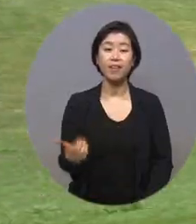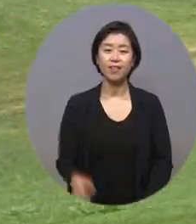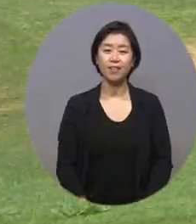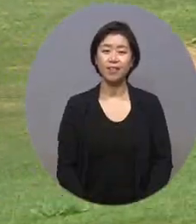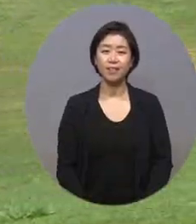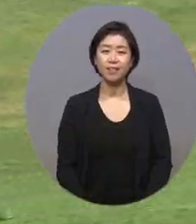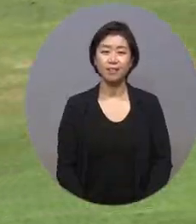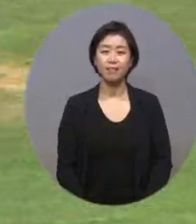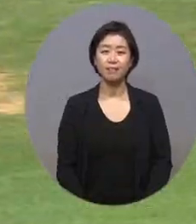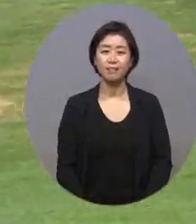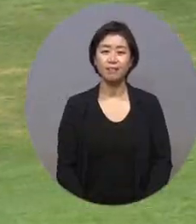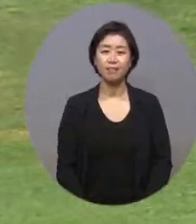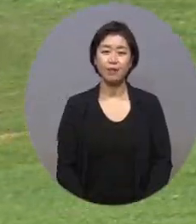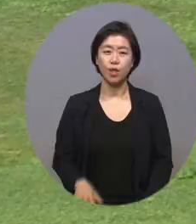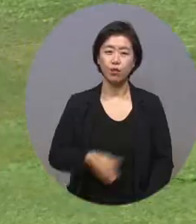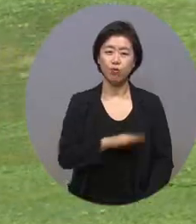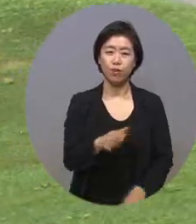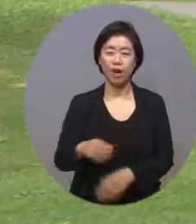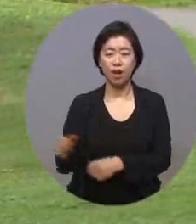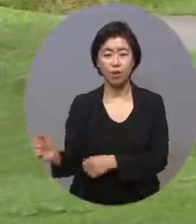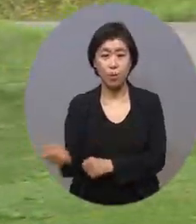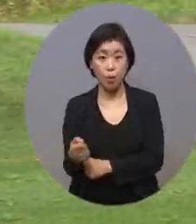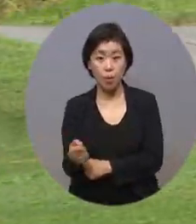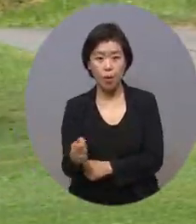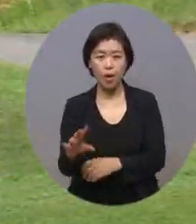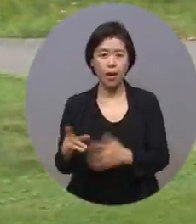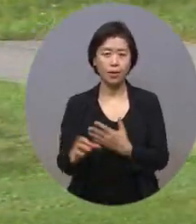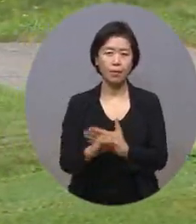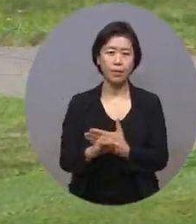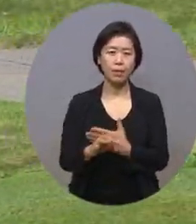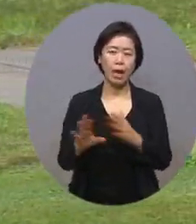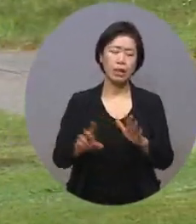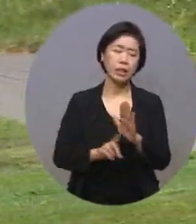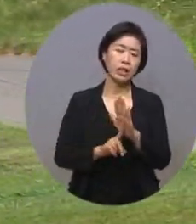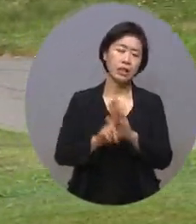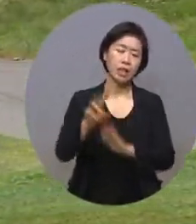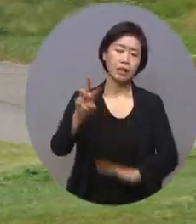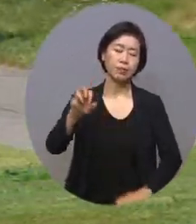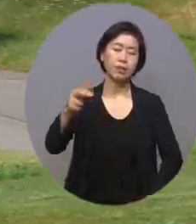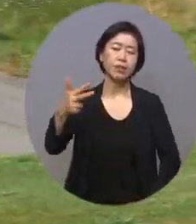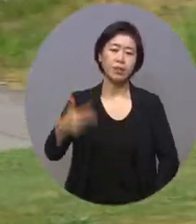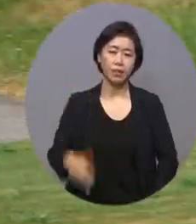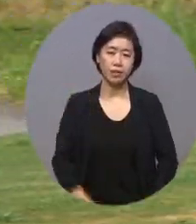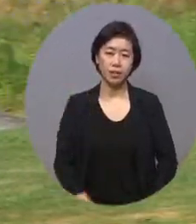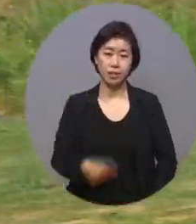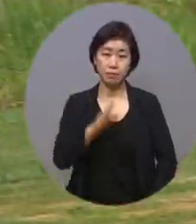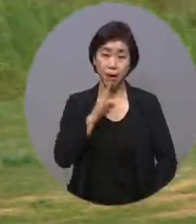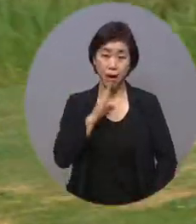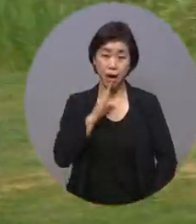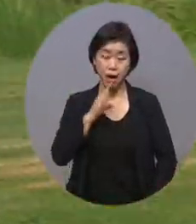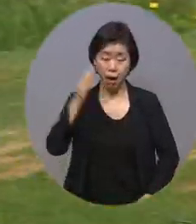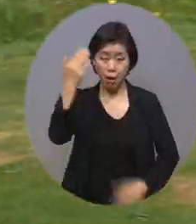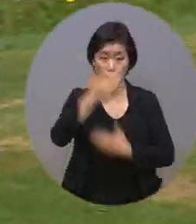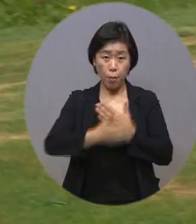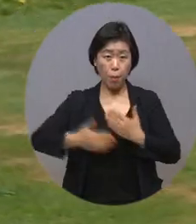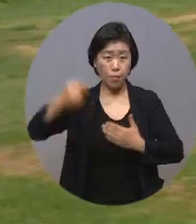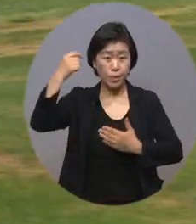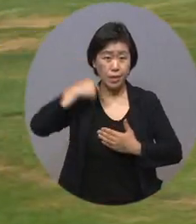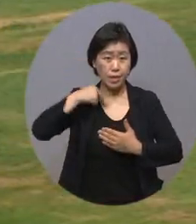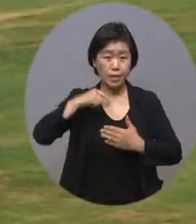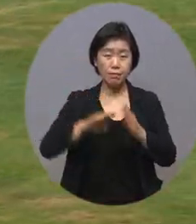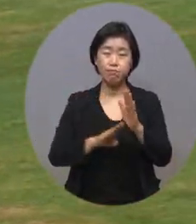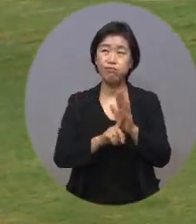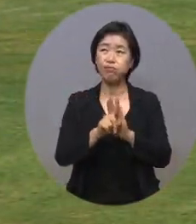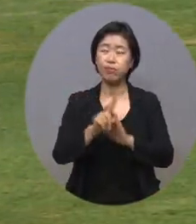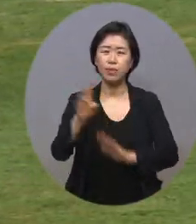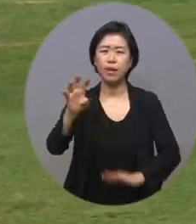응 우리가 골프를 치는 건지 체감 37도야 그럼 체감 온도 40도 넘는다 체감 온도 리얼